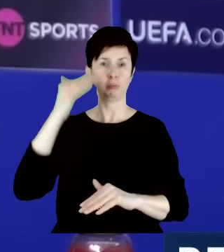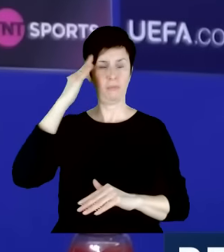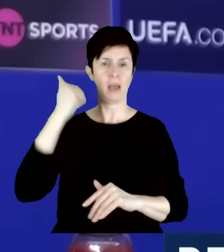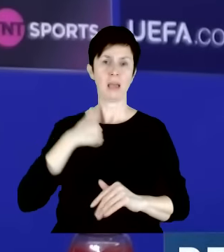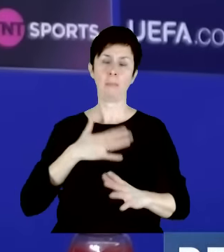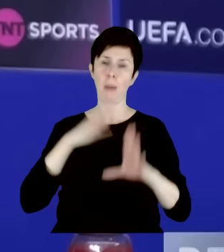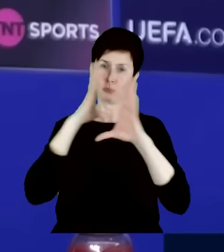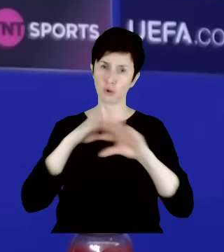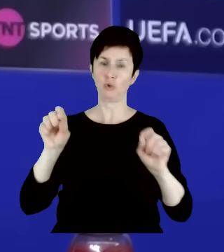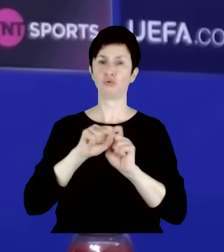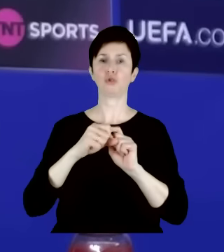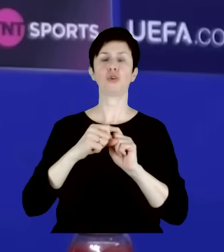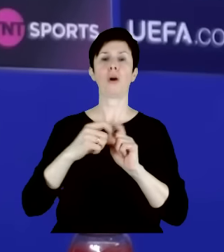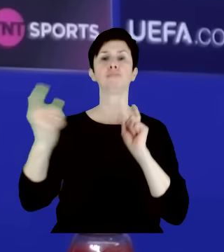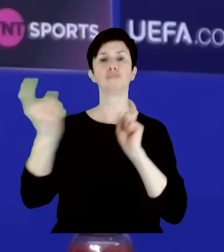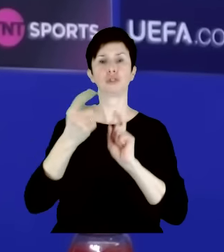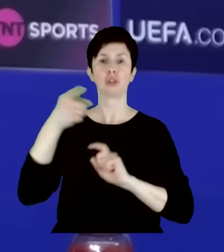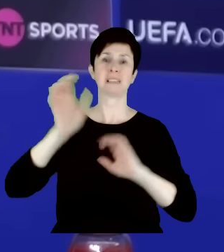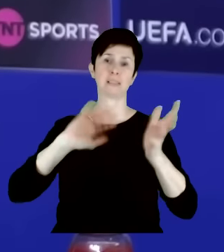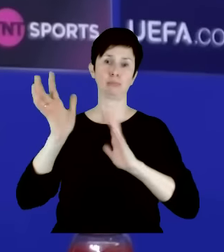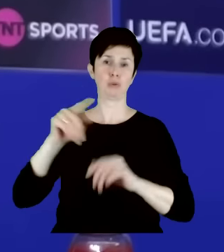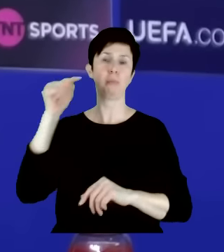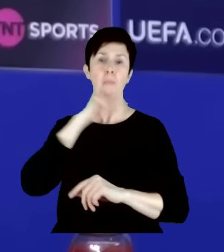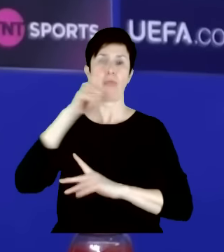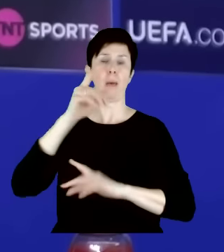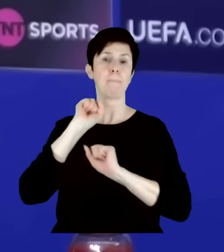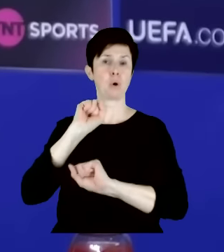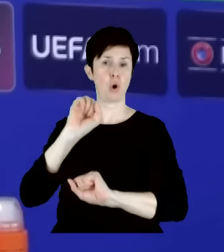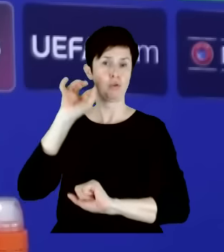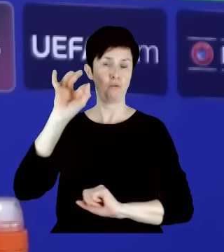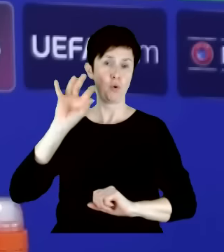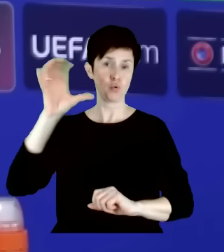do naszego rywala, szczególnie za sposób, w jaki potrafi się bronić.